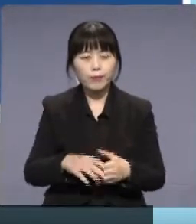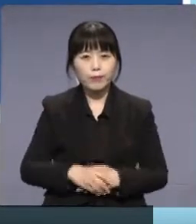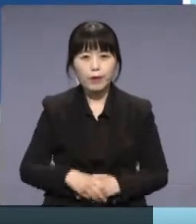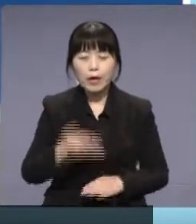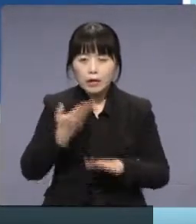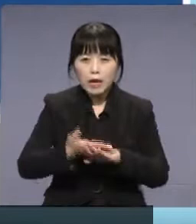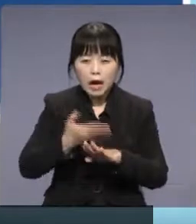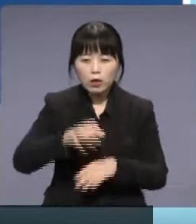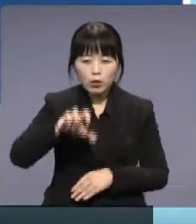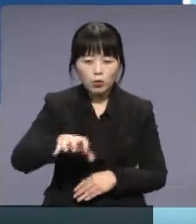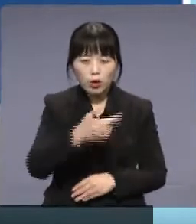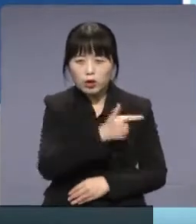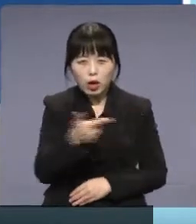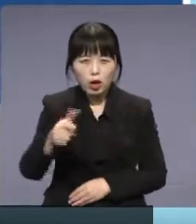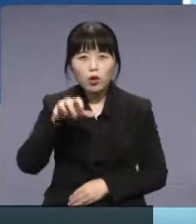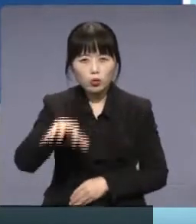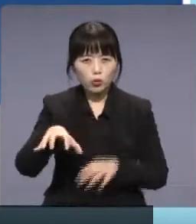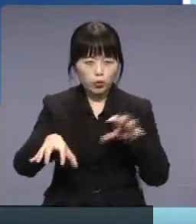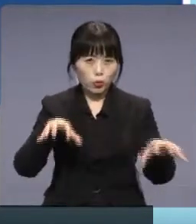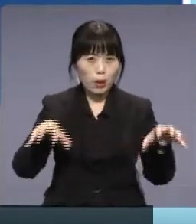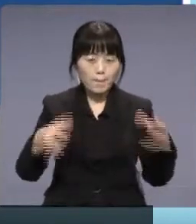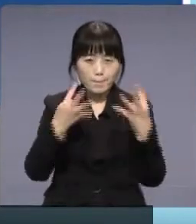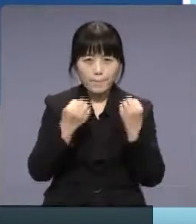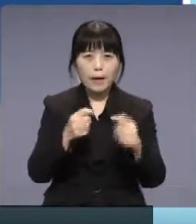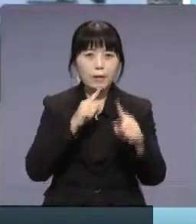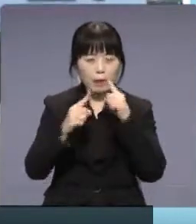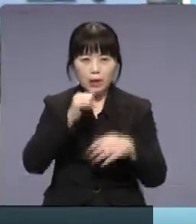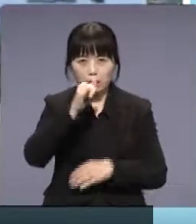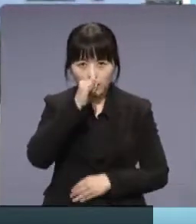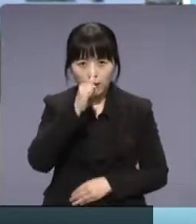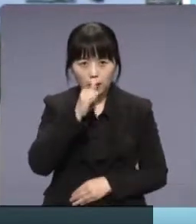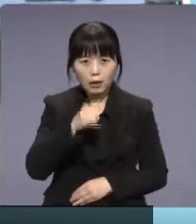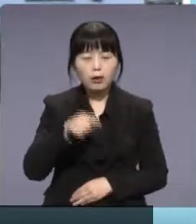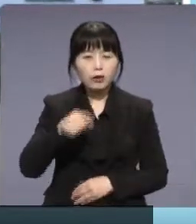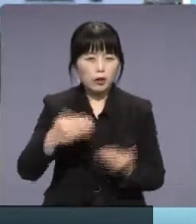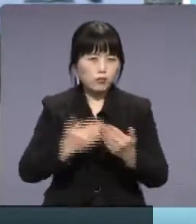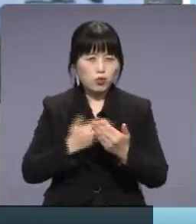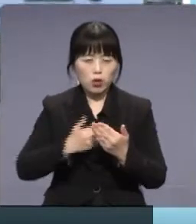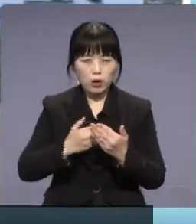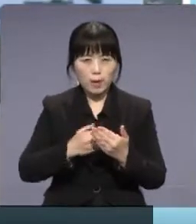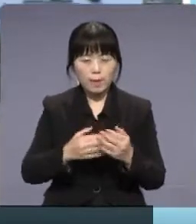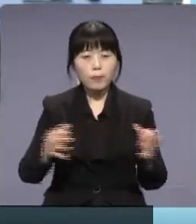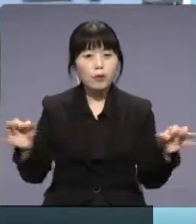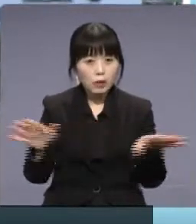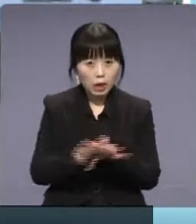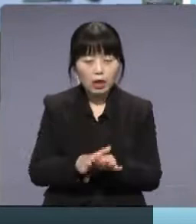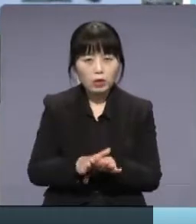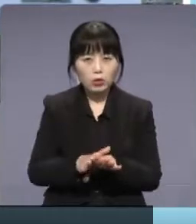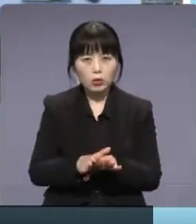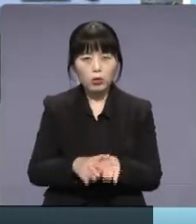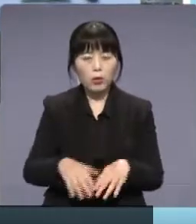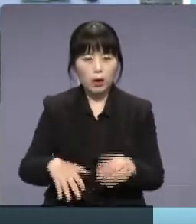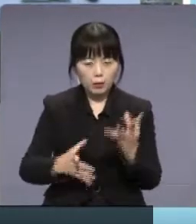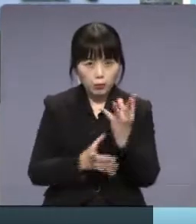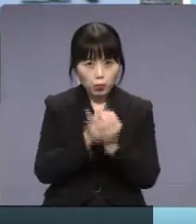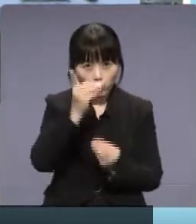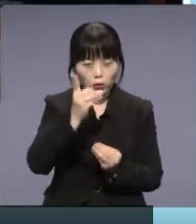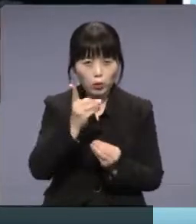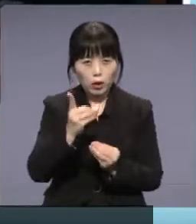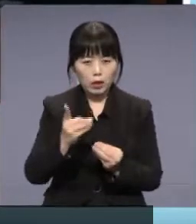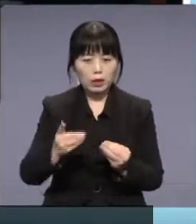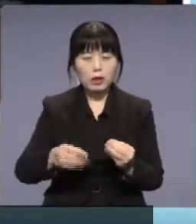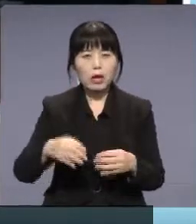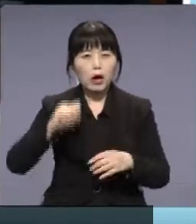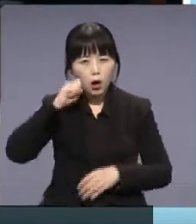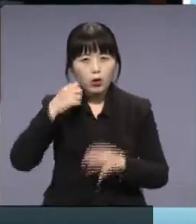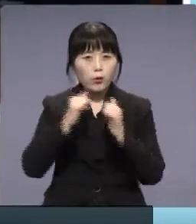다른 곳에서도 여러 군데 나오긴 했었거든요. 그래서 그런 의심, 저런 불안감을 좀 불식시키고 그리고 모두가 하나 되는 그리고 약자를 돌아볼